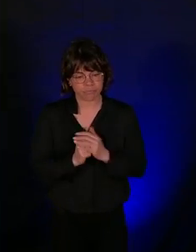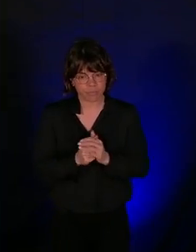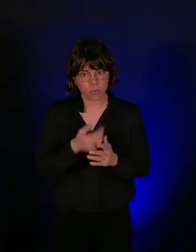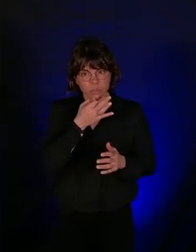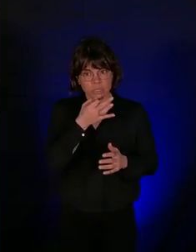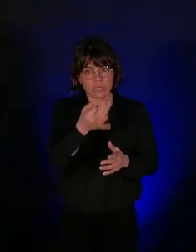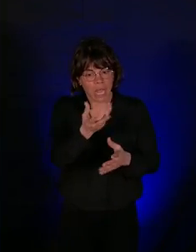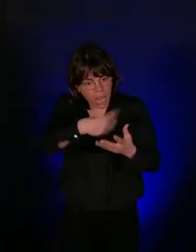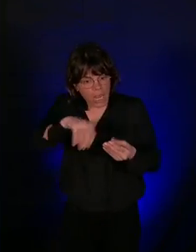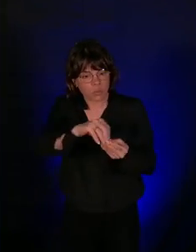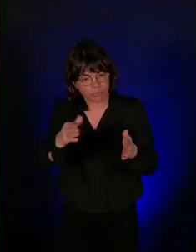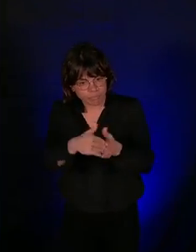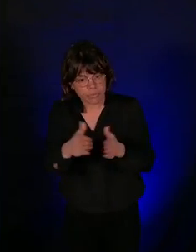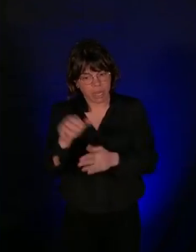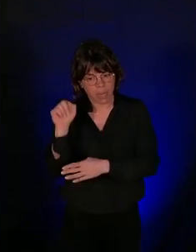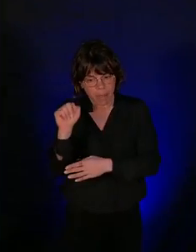lesou